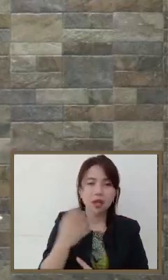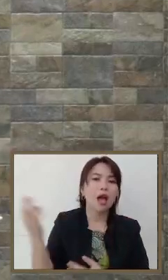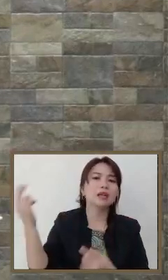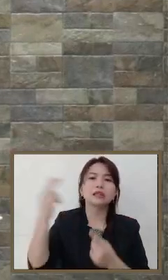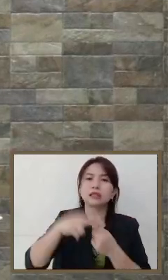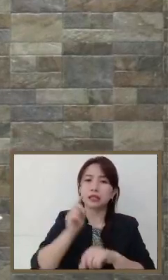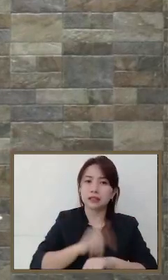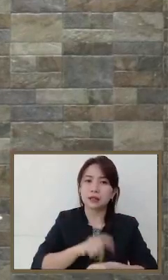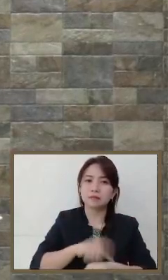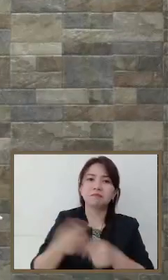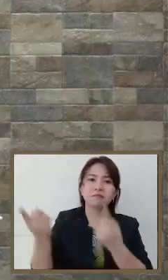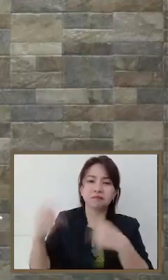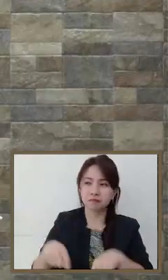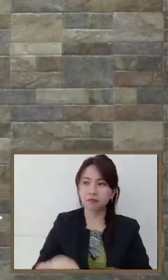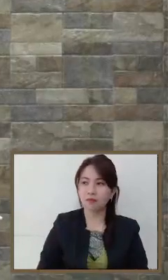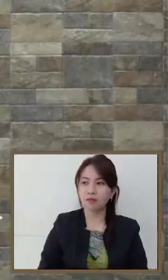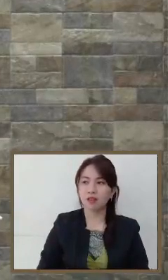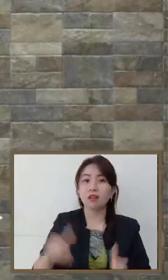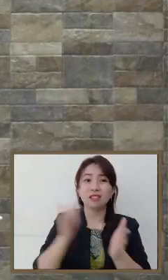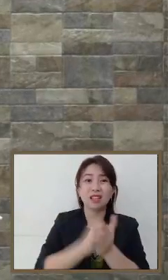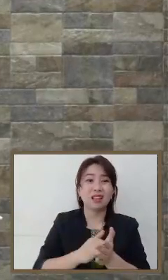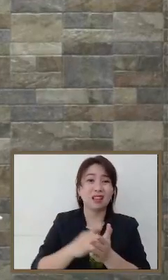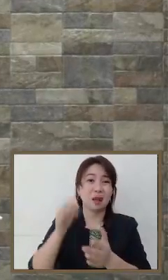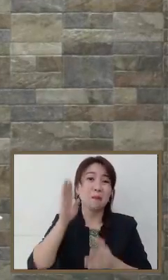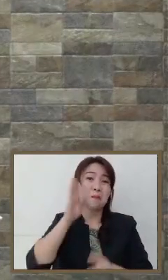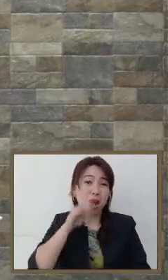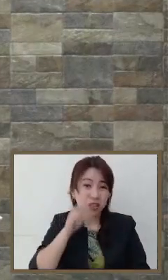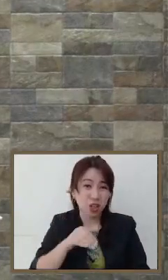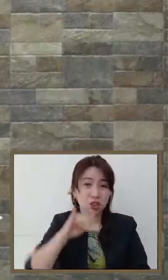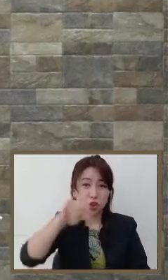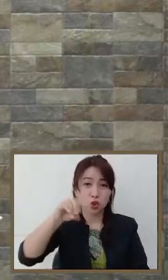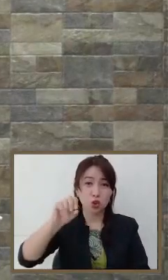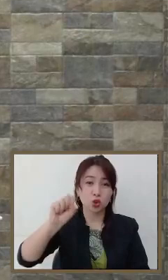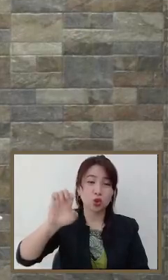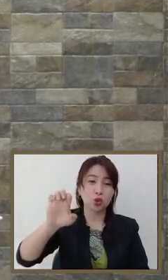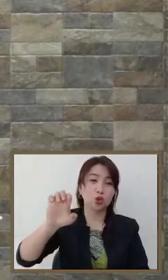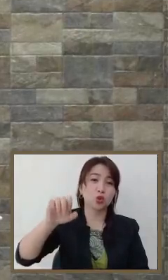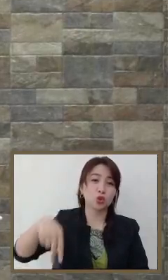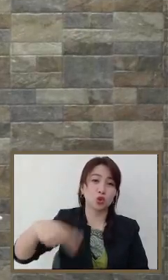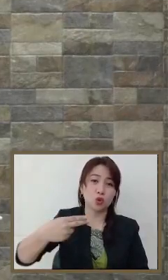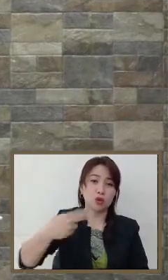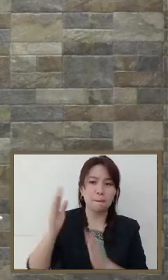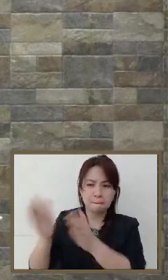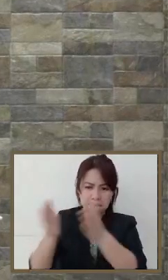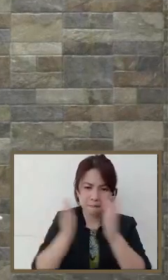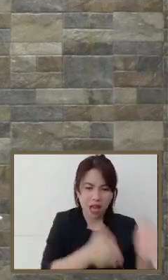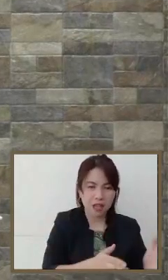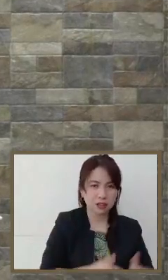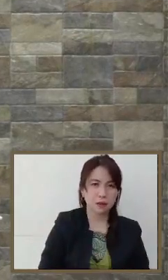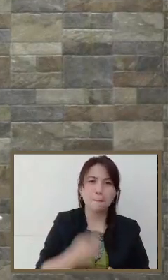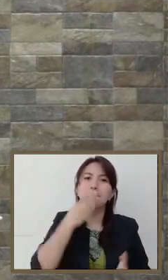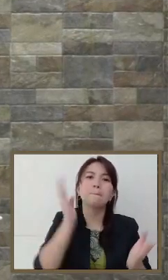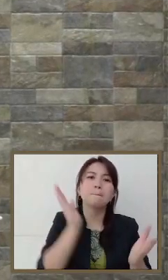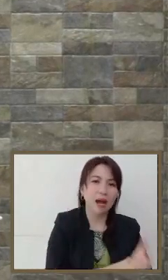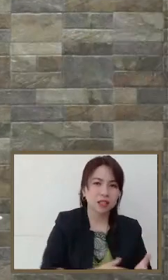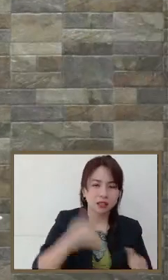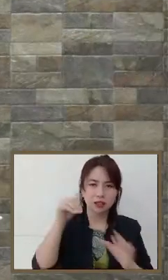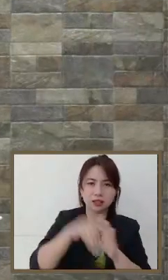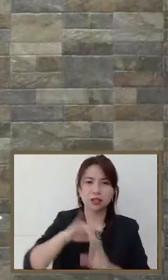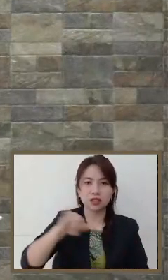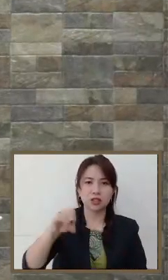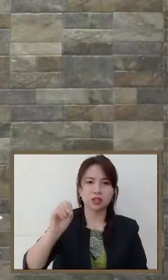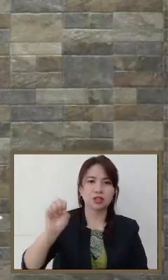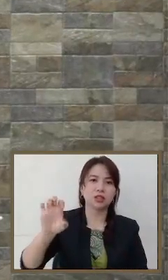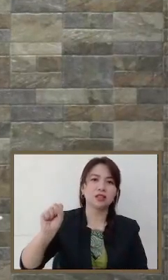sa punto na kung saan ay nakaisip sila ng hindi maganda kay Joseph Hindi maganda ang karanasan ni Joseph Hindi maganda ang